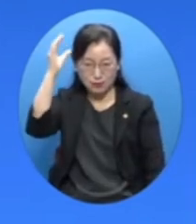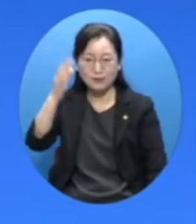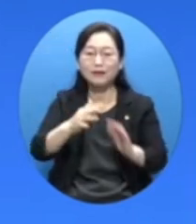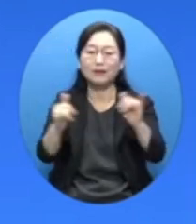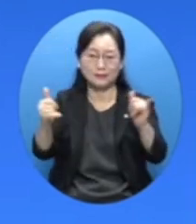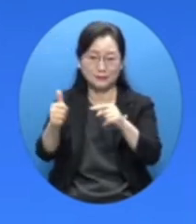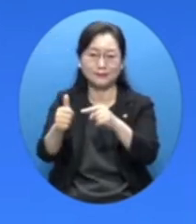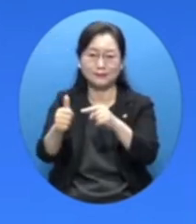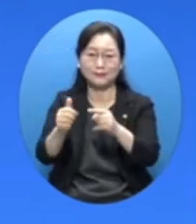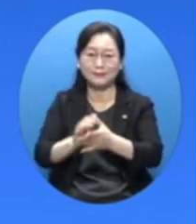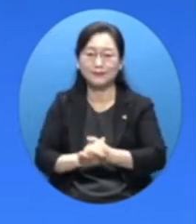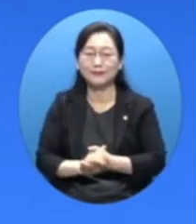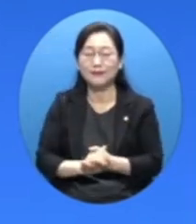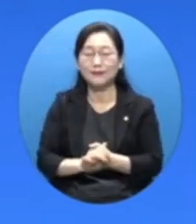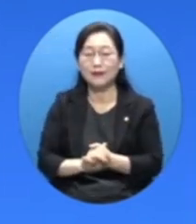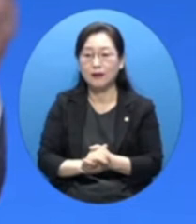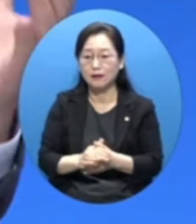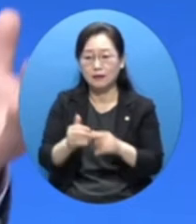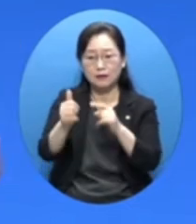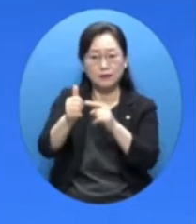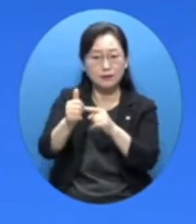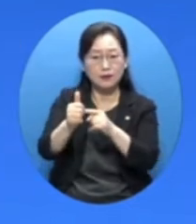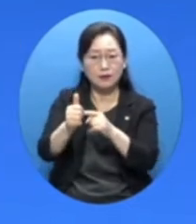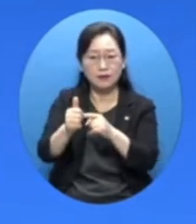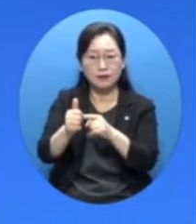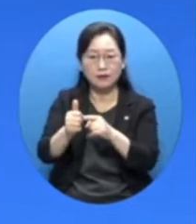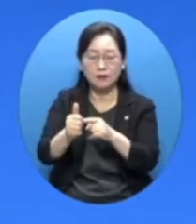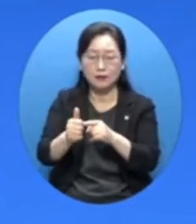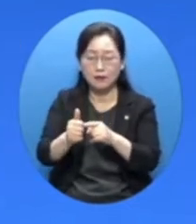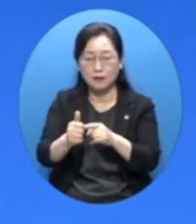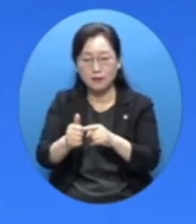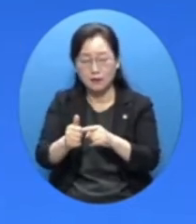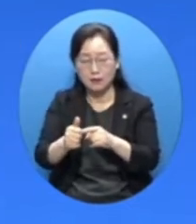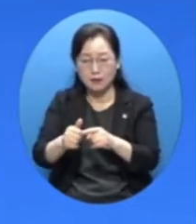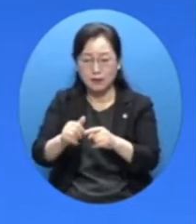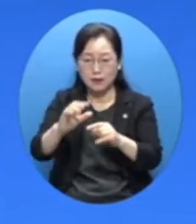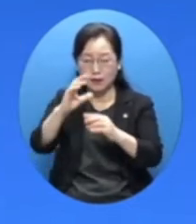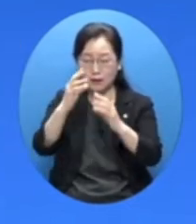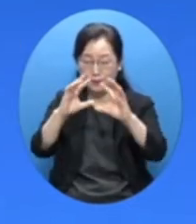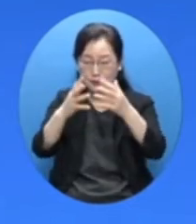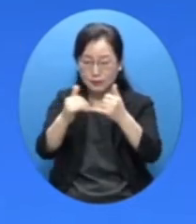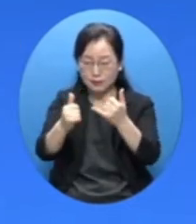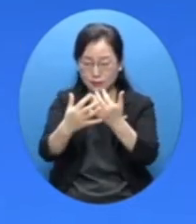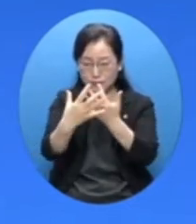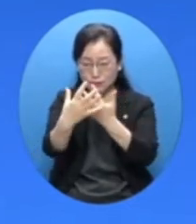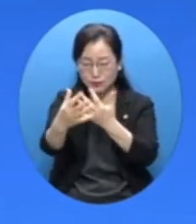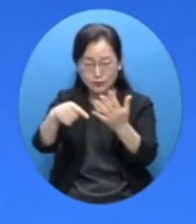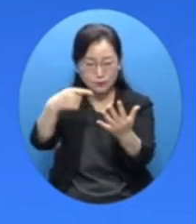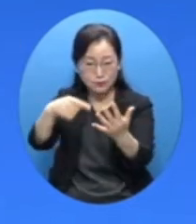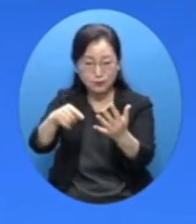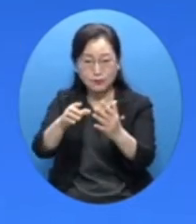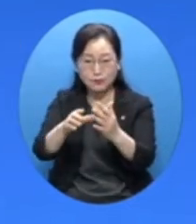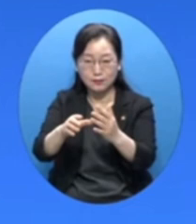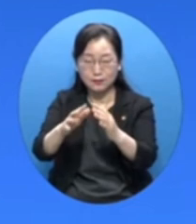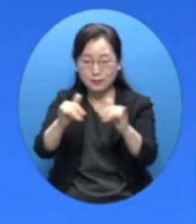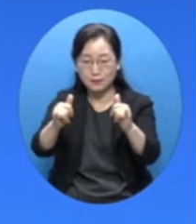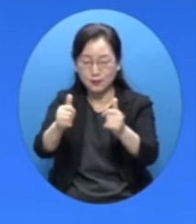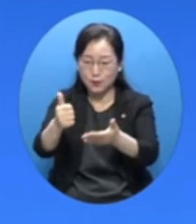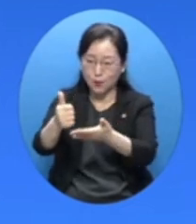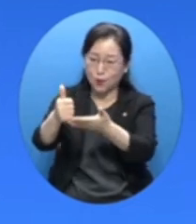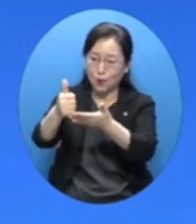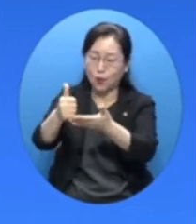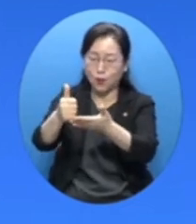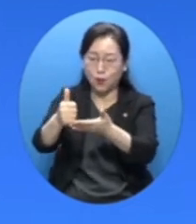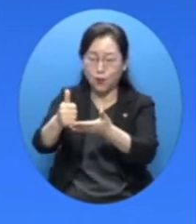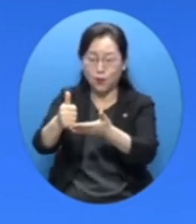분인데 그가 늘 백성에 와서 가르치면서 사람들에게 존경하는 지도자로